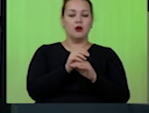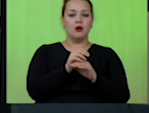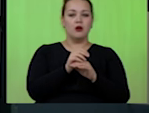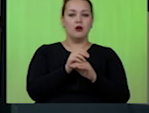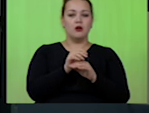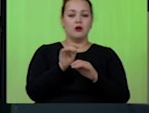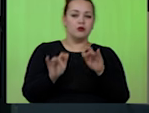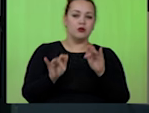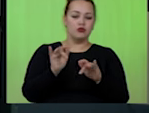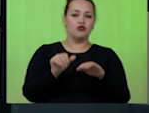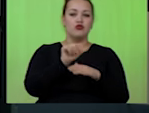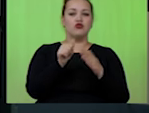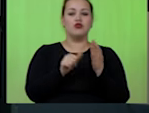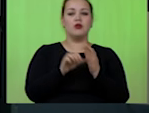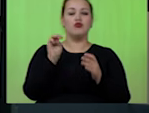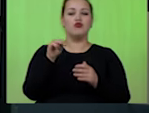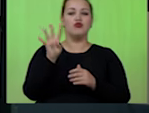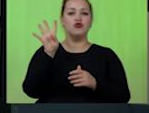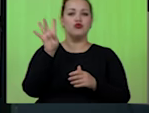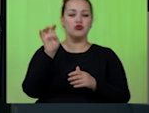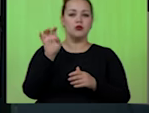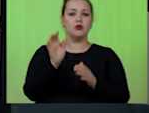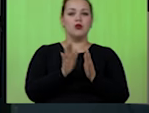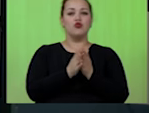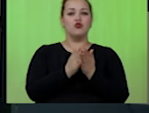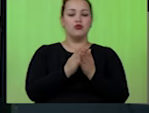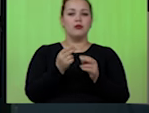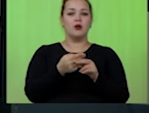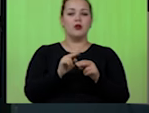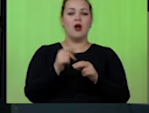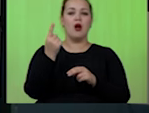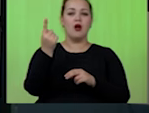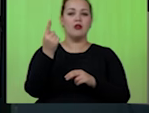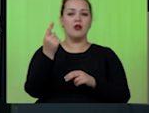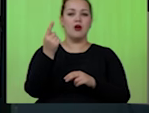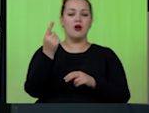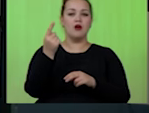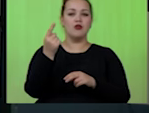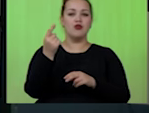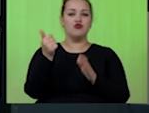16 400 учебников. Это составляет 1/6 часть заказа.